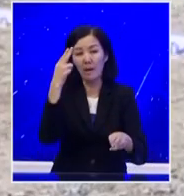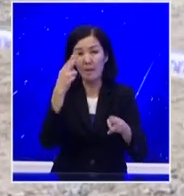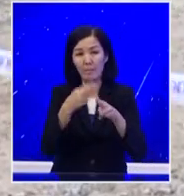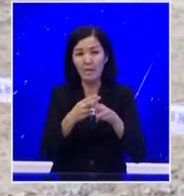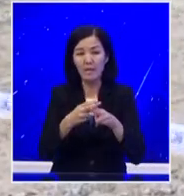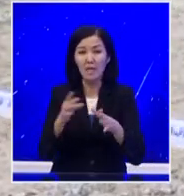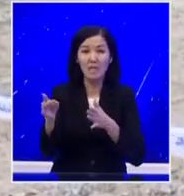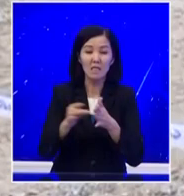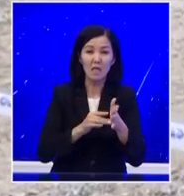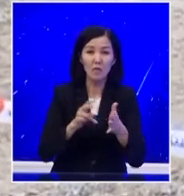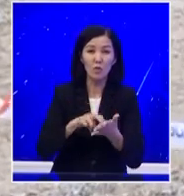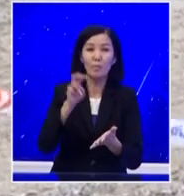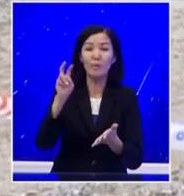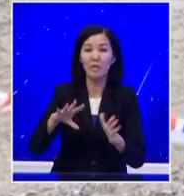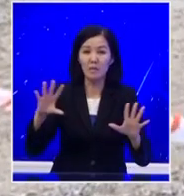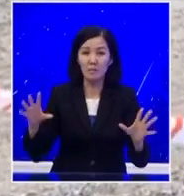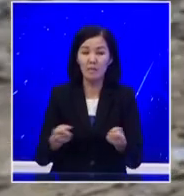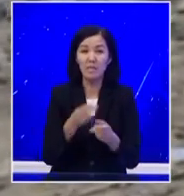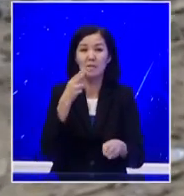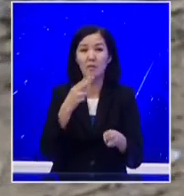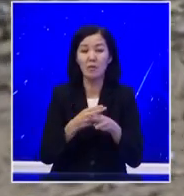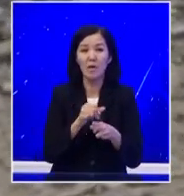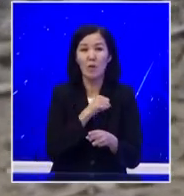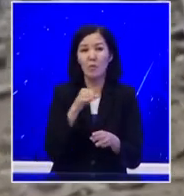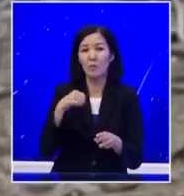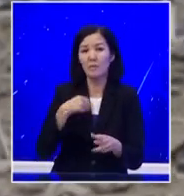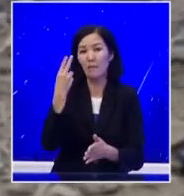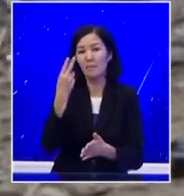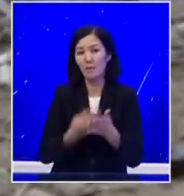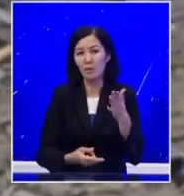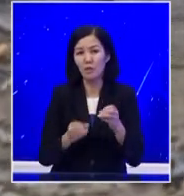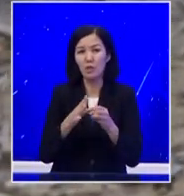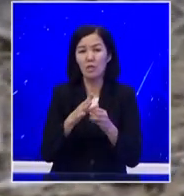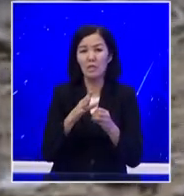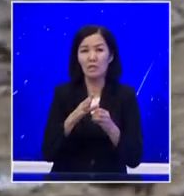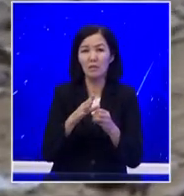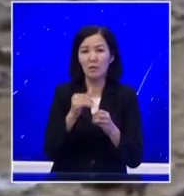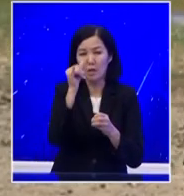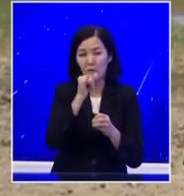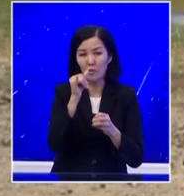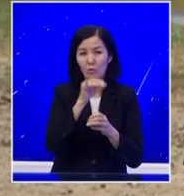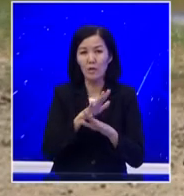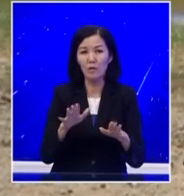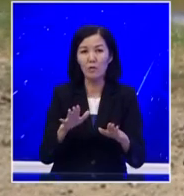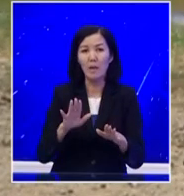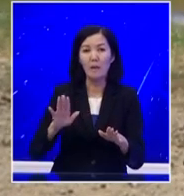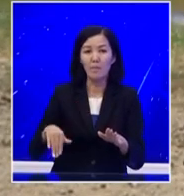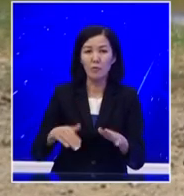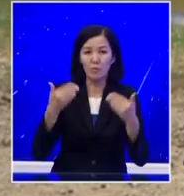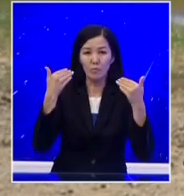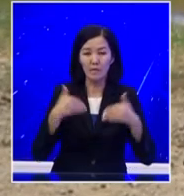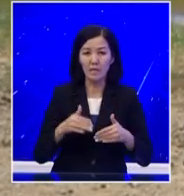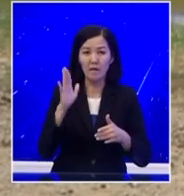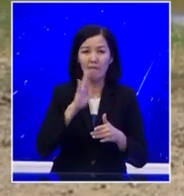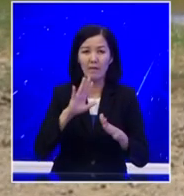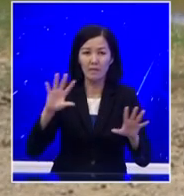раздумывая прыгнул вслед чтобы спасти но к сожалению самому 14-летнему подростку выбраться не удалось чуть позже его тело из воды